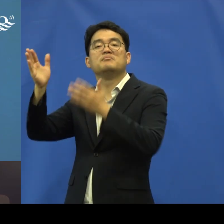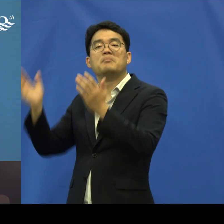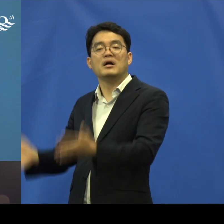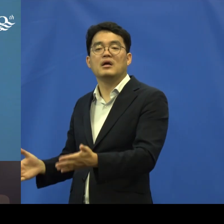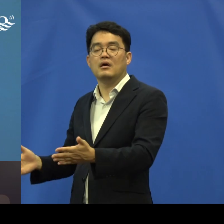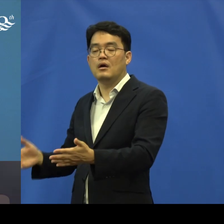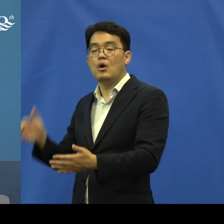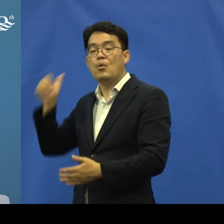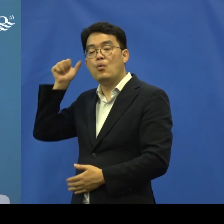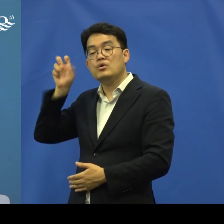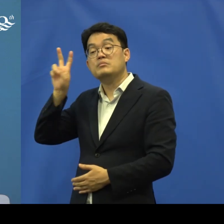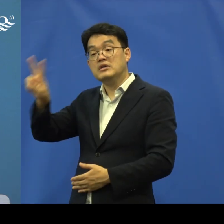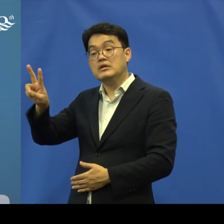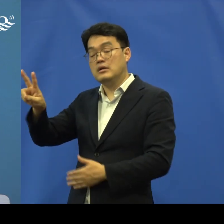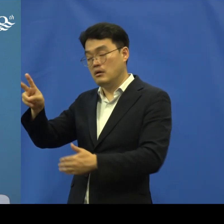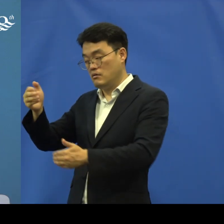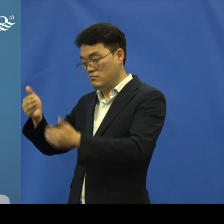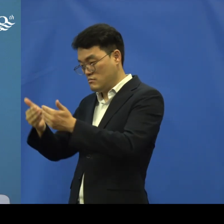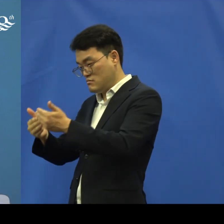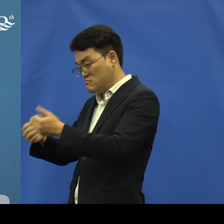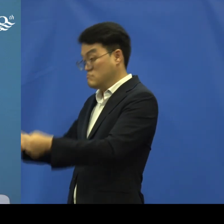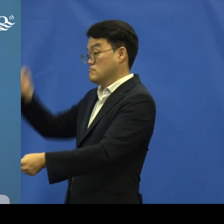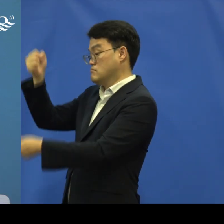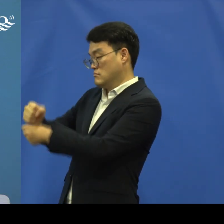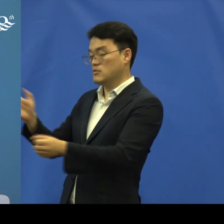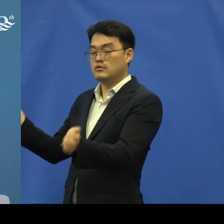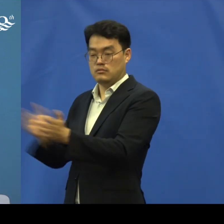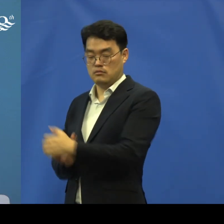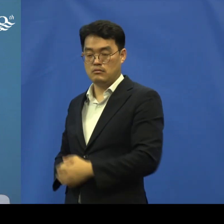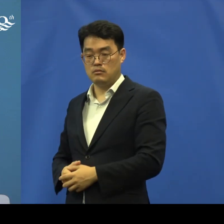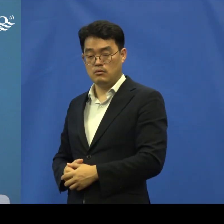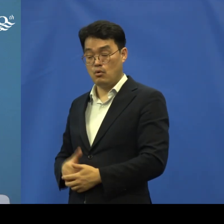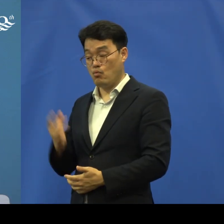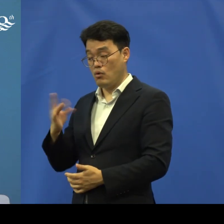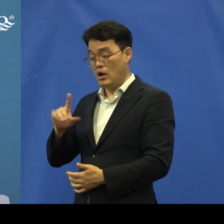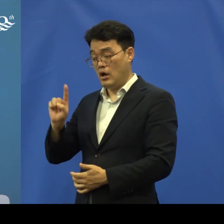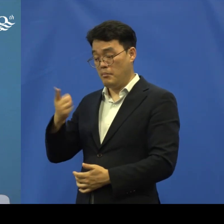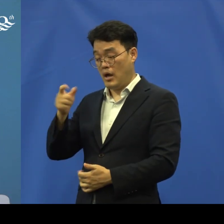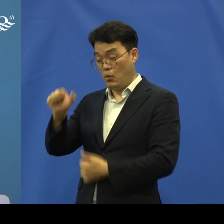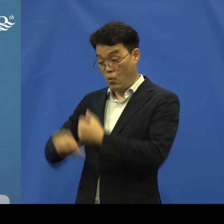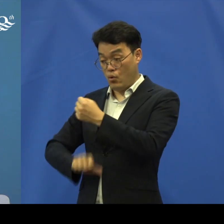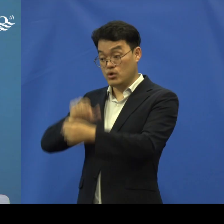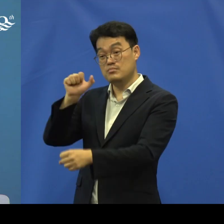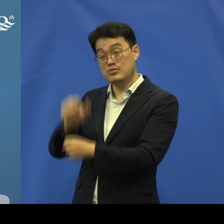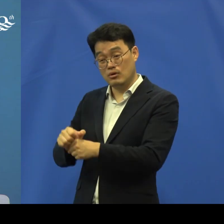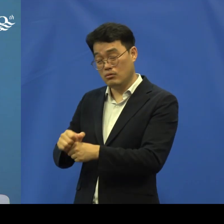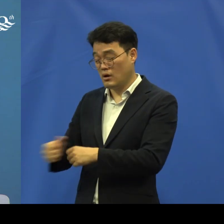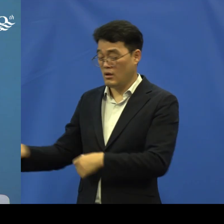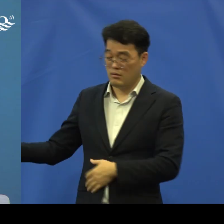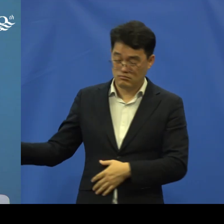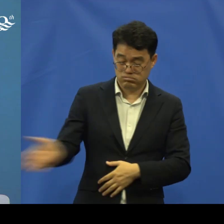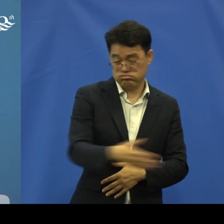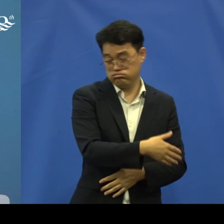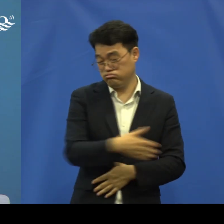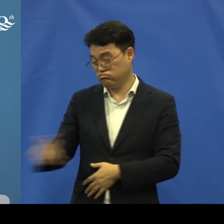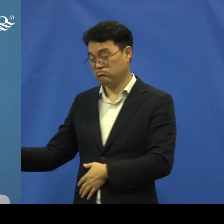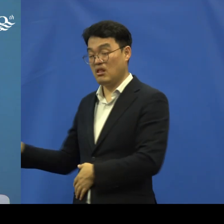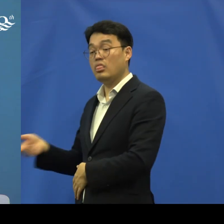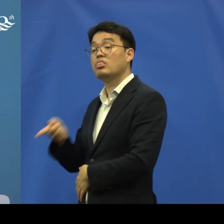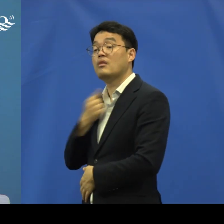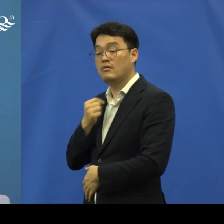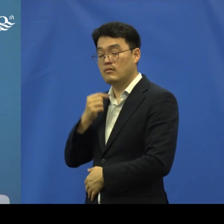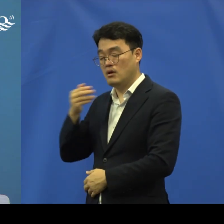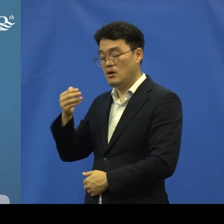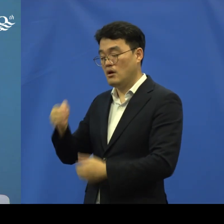역사적인 순간이 온 거예요. 120년, 50년 동안에 황폐하게 방치해 있던 성벽이 불과 52일 만에 완공됩니다.